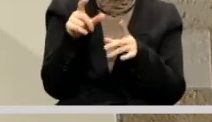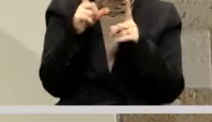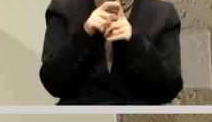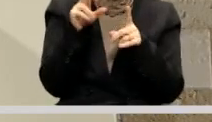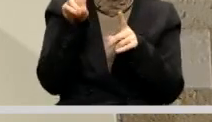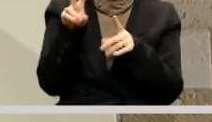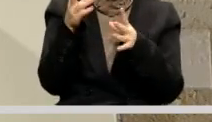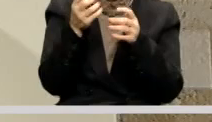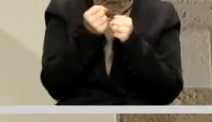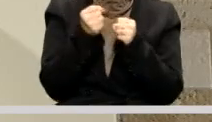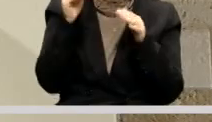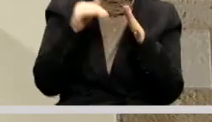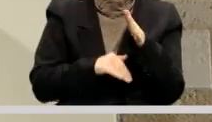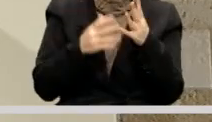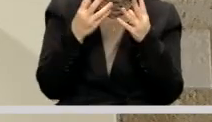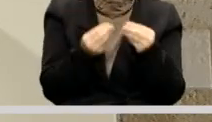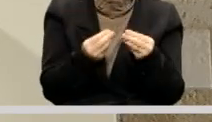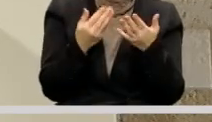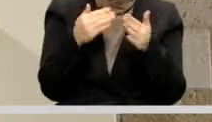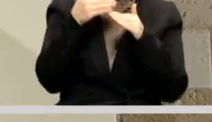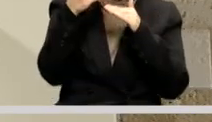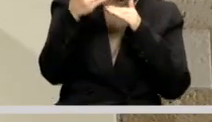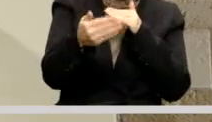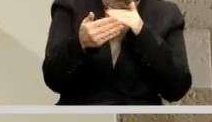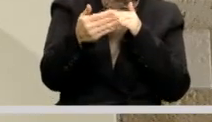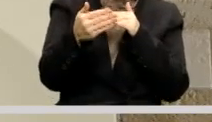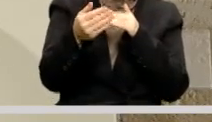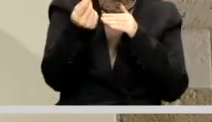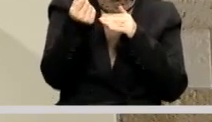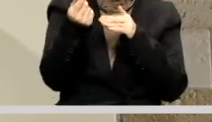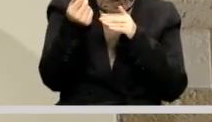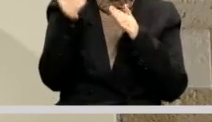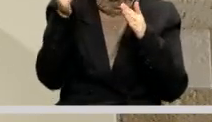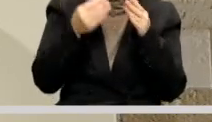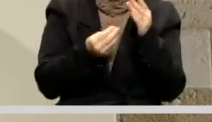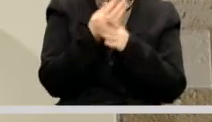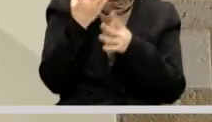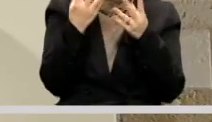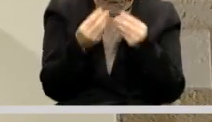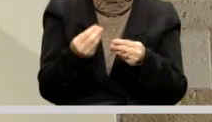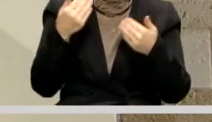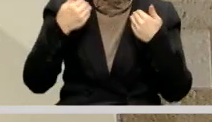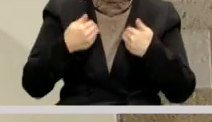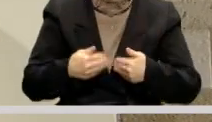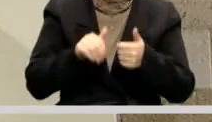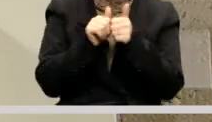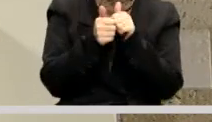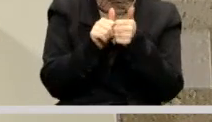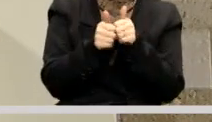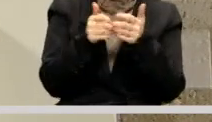az çıkıyor olmak egzersizin yani fiziksel aktivitenin yetersiz olduğu anlamına geliyor. Fiziksel aktivitenin yetersiz